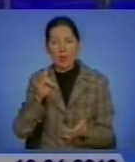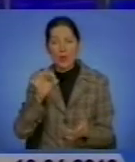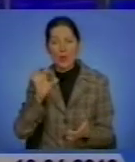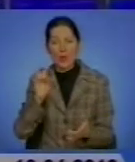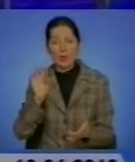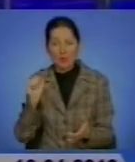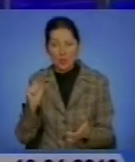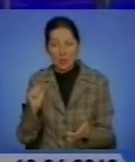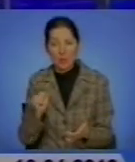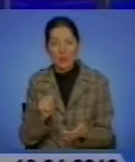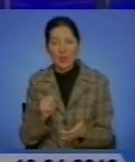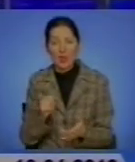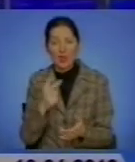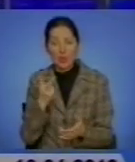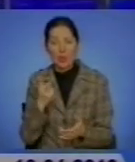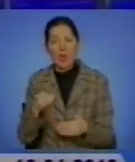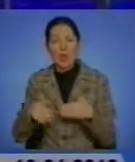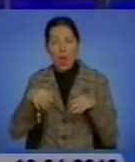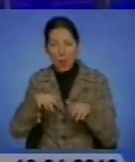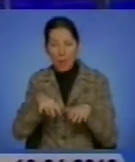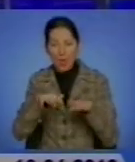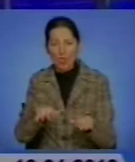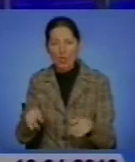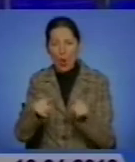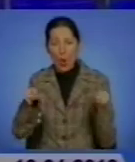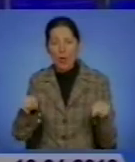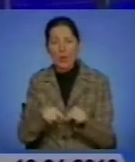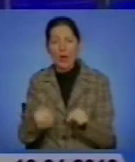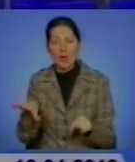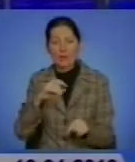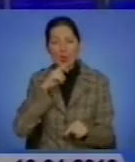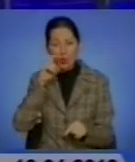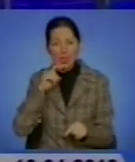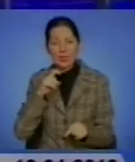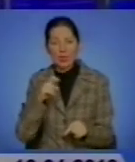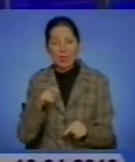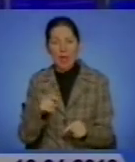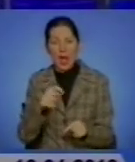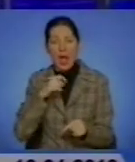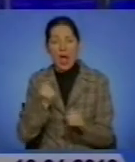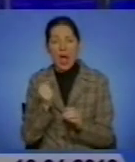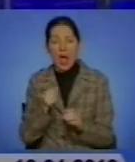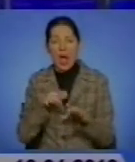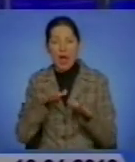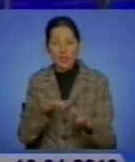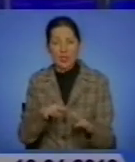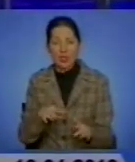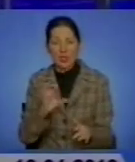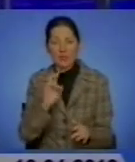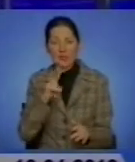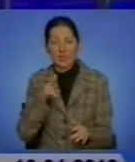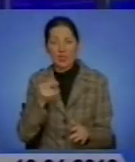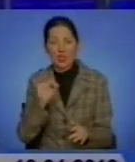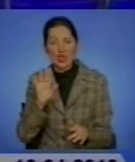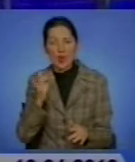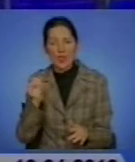Іван Сажнів. Це другий похід у рамках всеукраїнської акції «Січовий шлях просвіти». Розпочався піший марш від Січі до